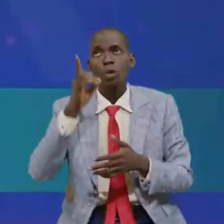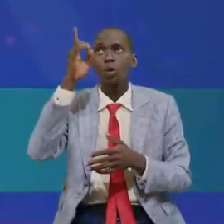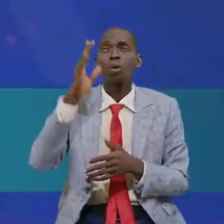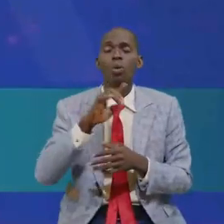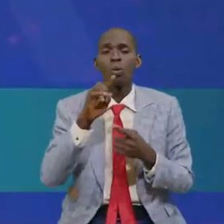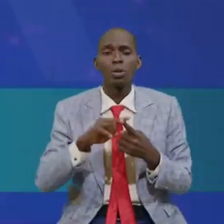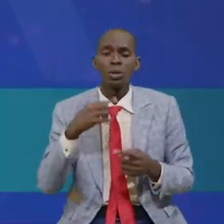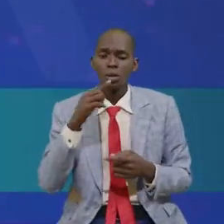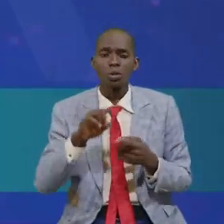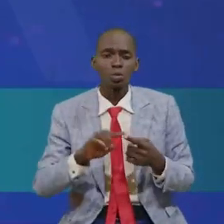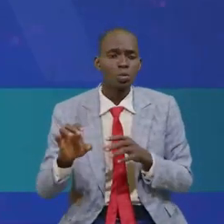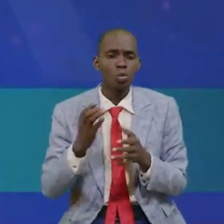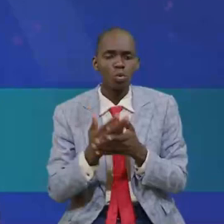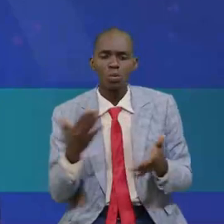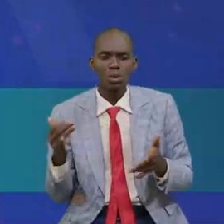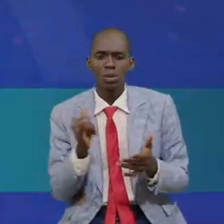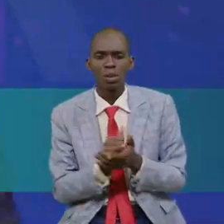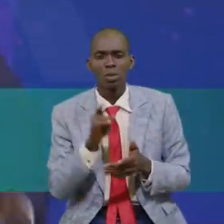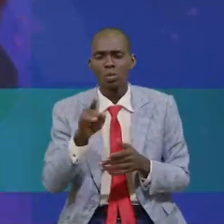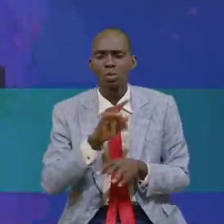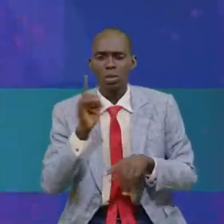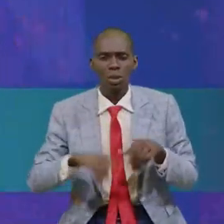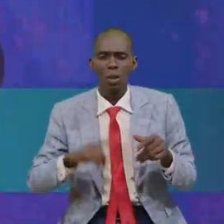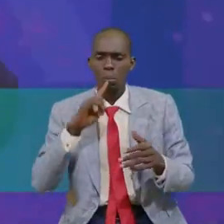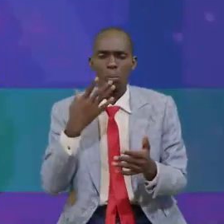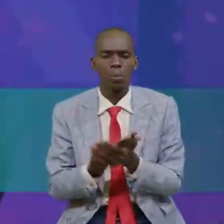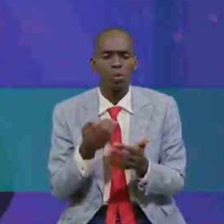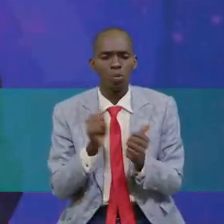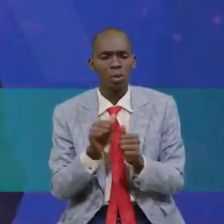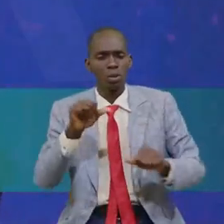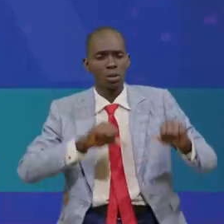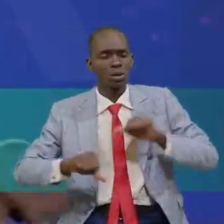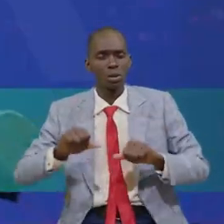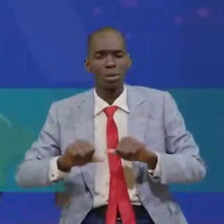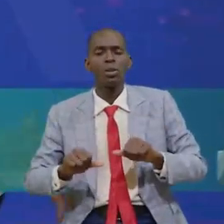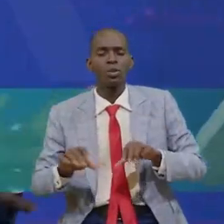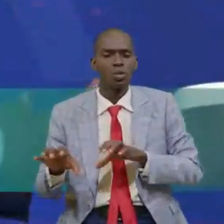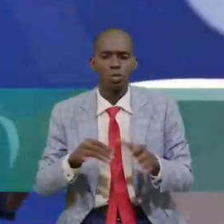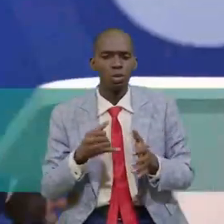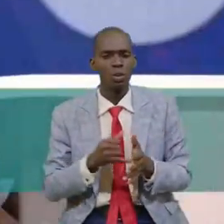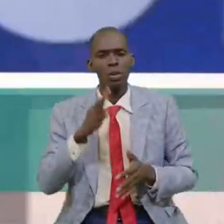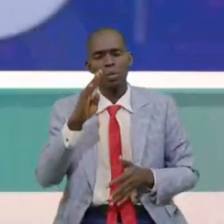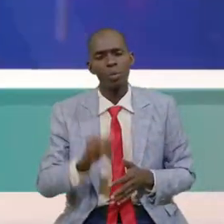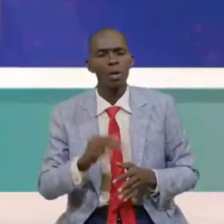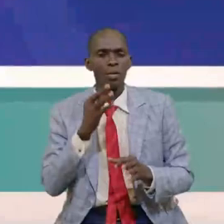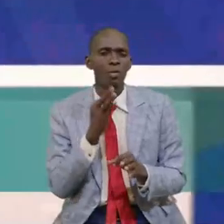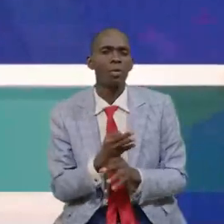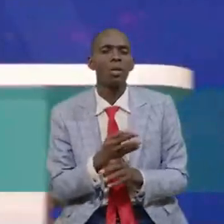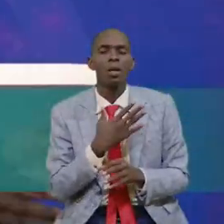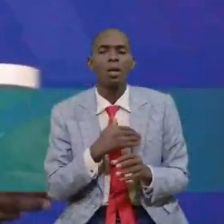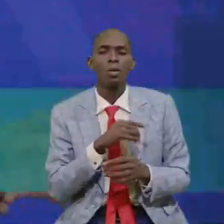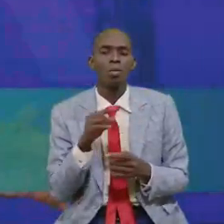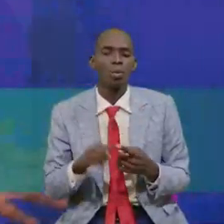de ce genre? Quelque chose qui n'est pas scientifique et d'étendre la verge, il l'a fait. Pas la foi. Et ils